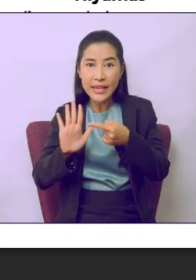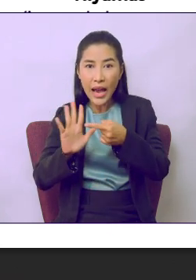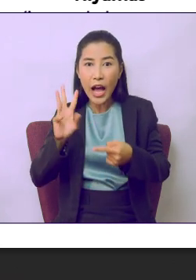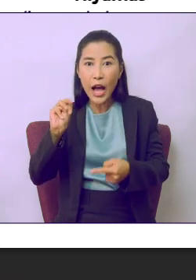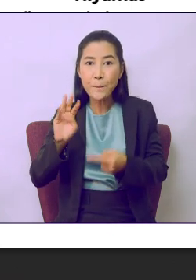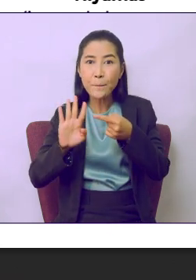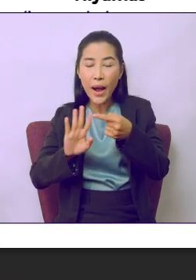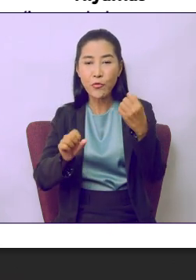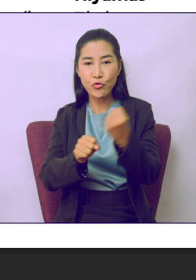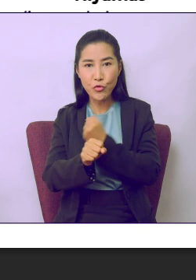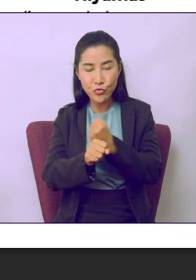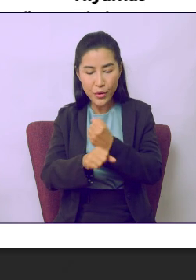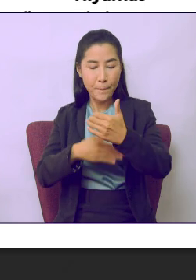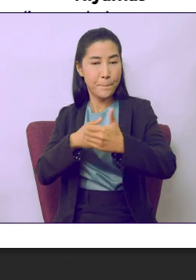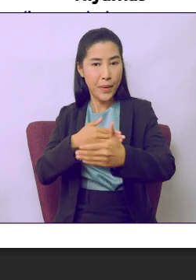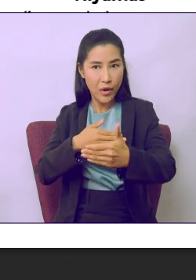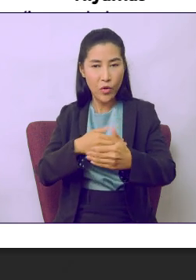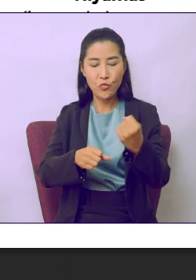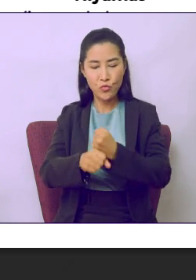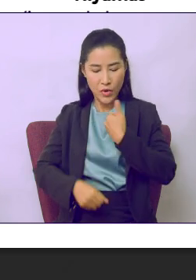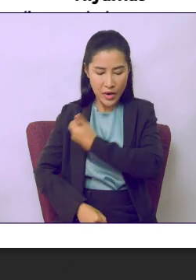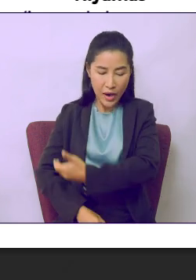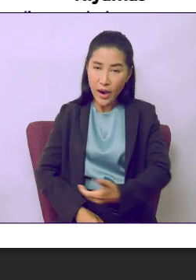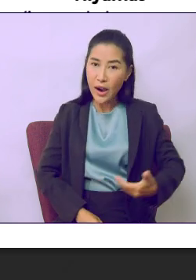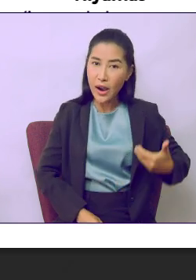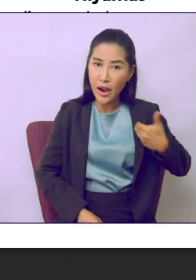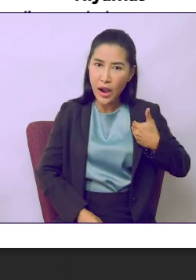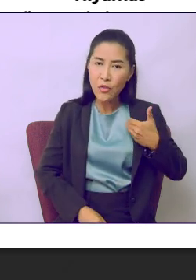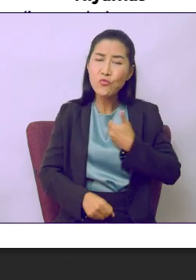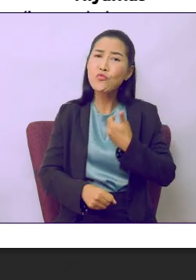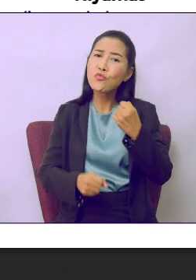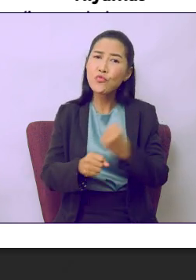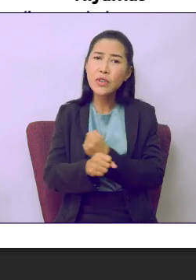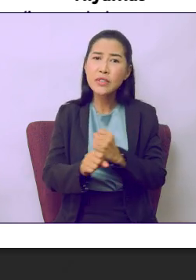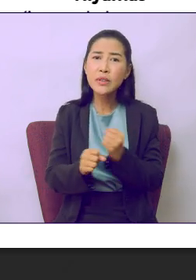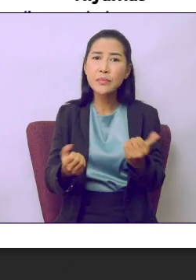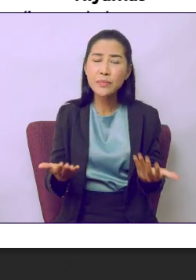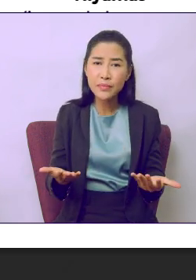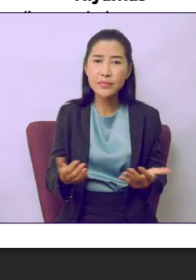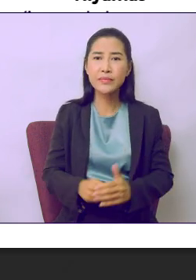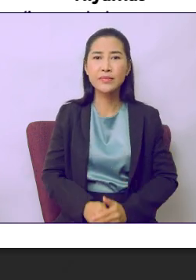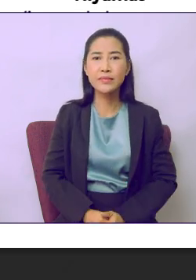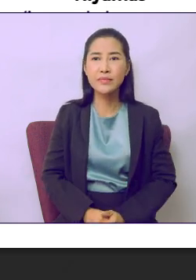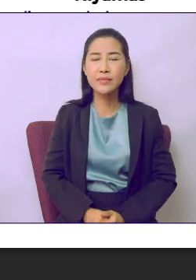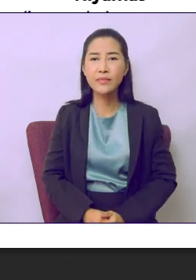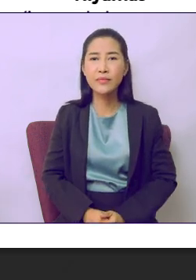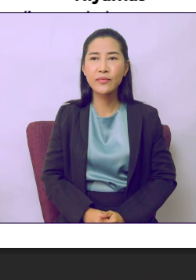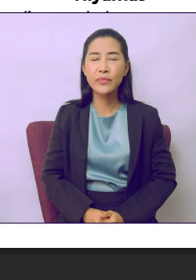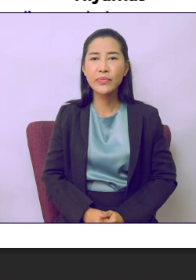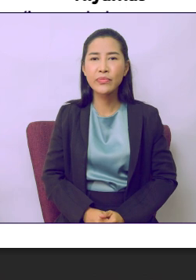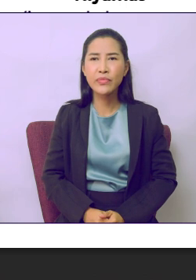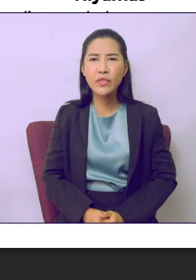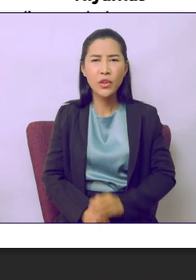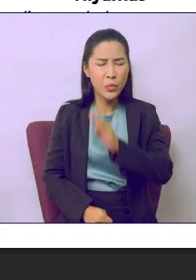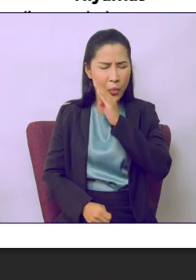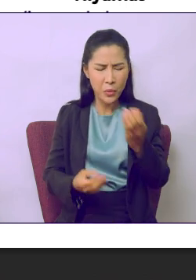ฝึกนะครับอ่าร่างกายของเรานะครับฝึกยังไงล่ะนะครับผมถามกลับว่าถ้าสมมุตินะครับเราไม่